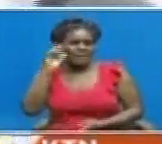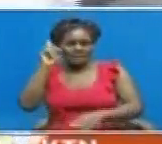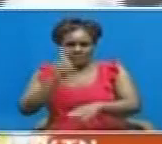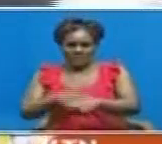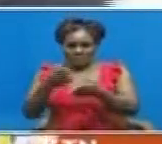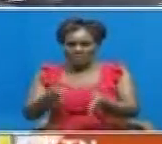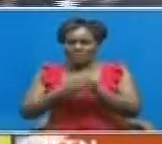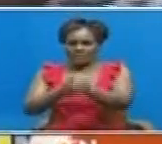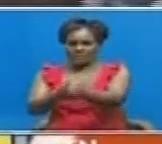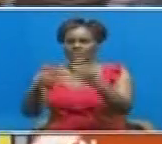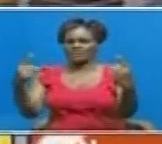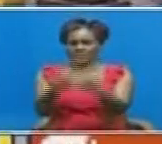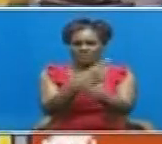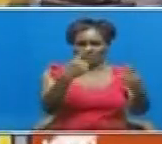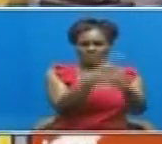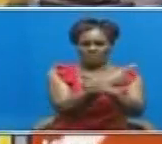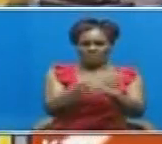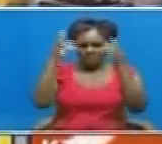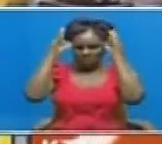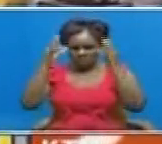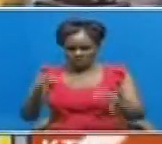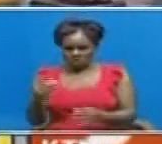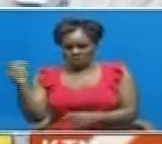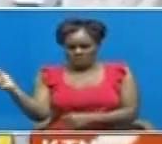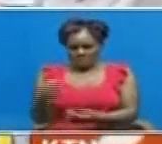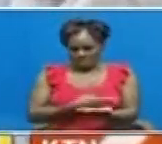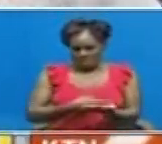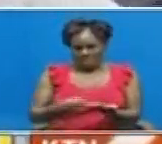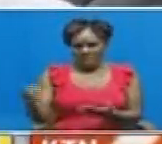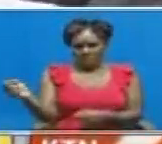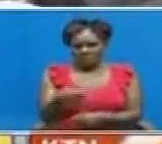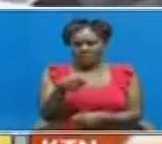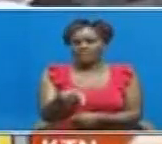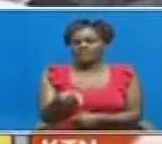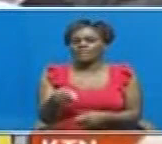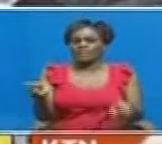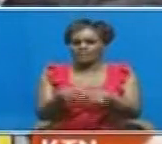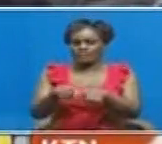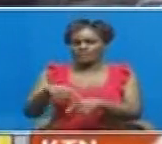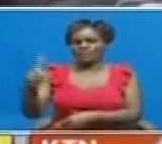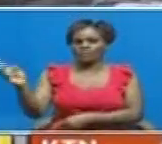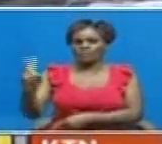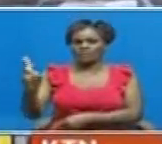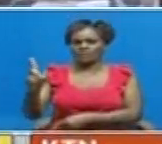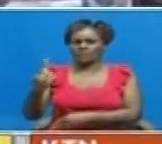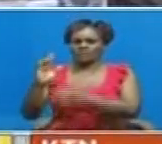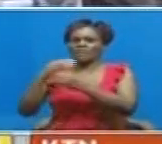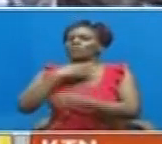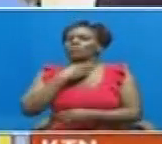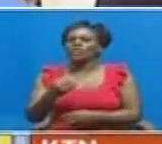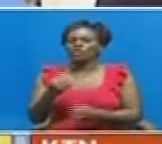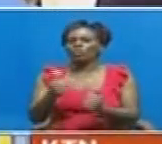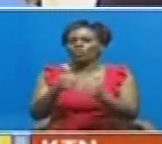huo huo vizi mbal mbali woa ka zao kus mwezi hu muku wa ramadhan huku rais ako katika kutoa salam za